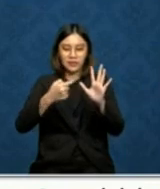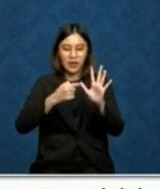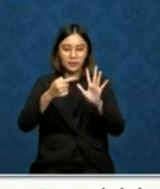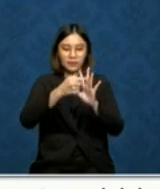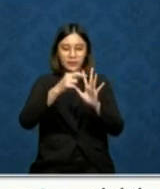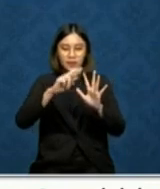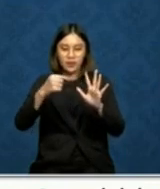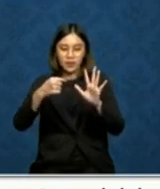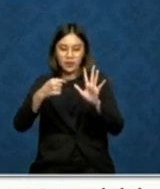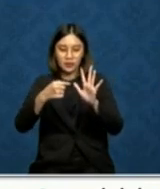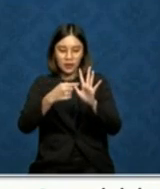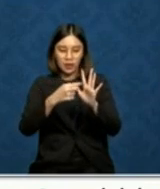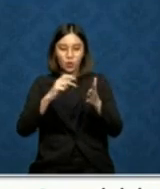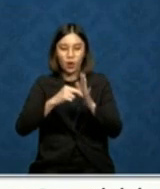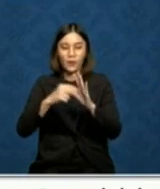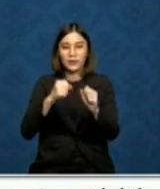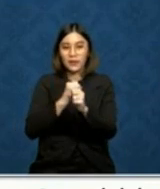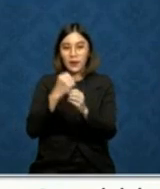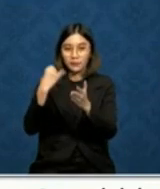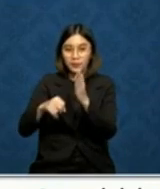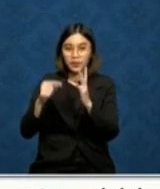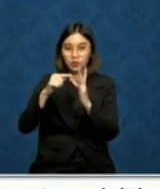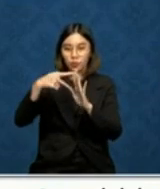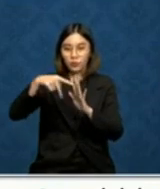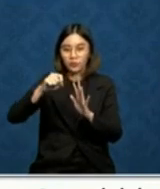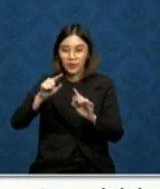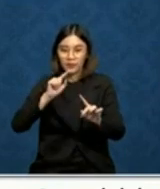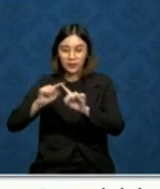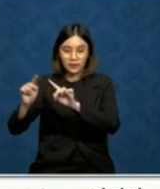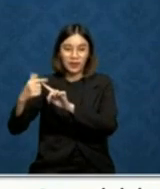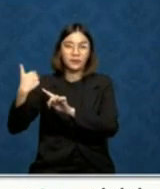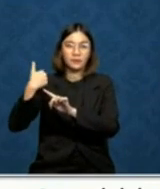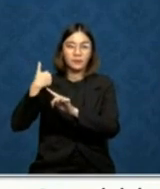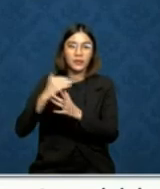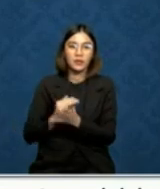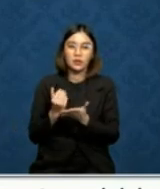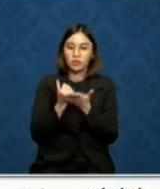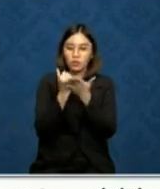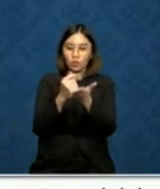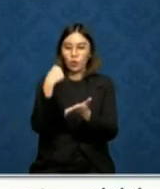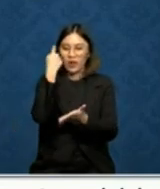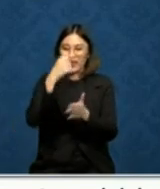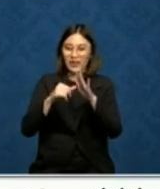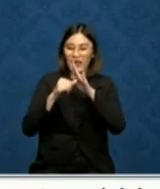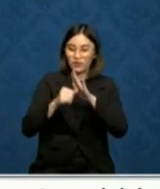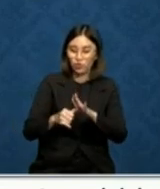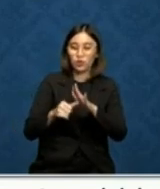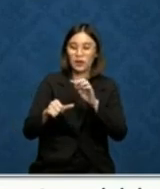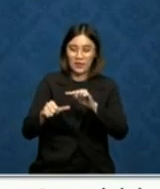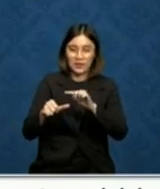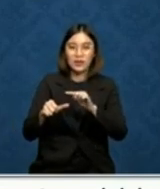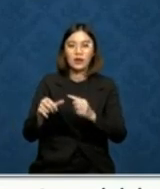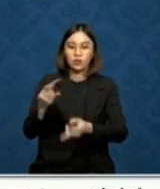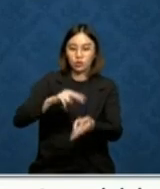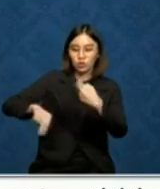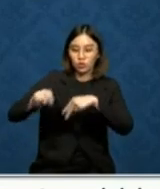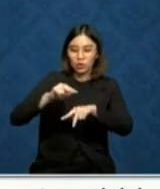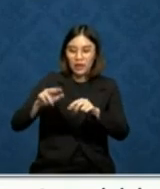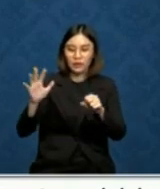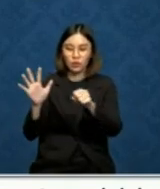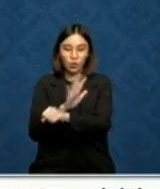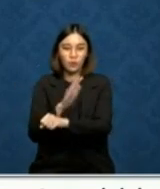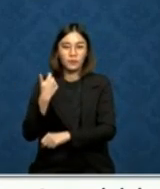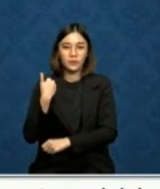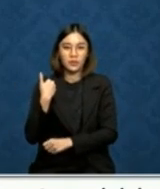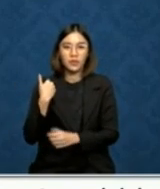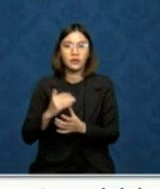งการกระทำความผิดทางเพศในพฤติการต่างๆที่หลากหลายช่วยให้ผู้ที่ตกเป็นเหยื่อได้รับการคุ้มครองที่ครอบคลุมม